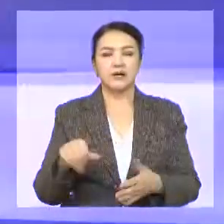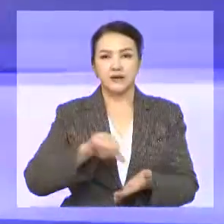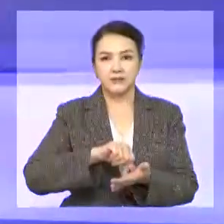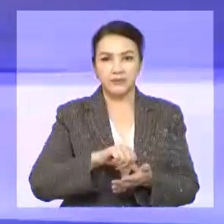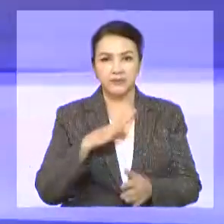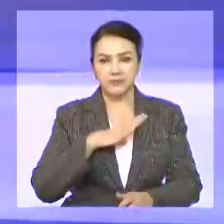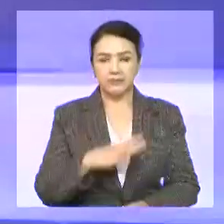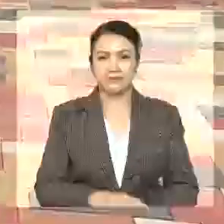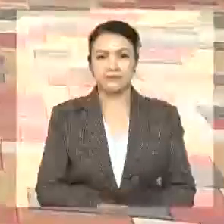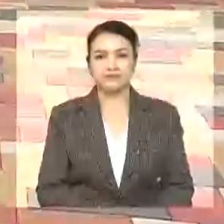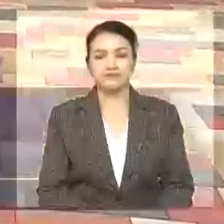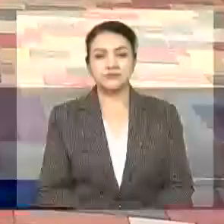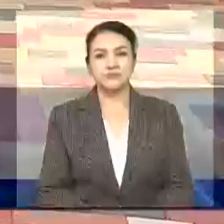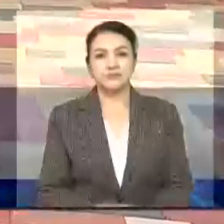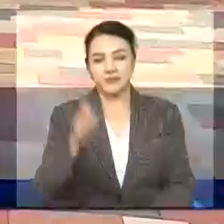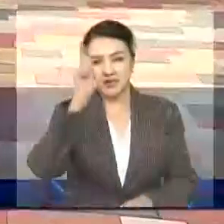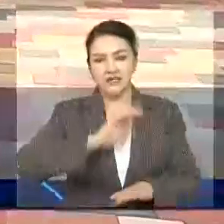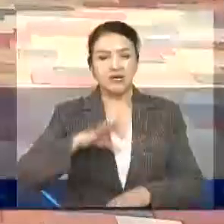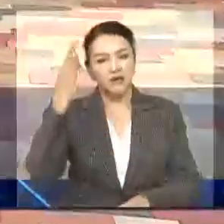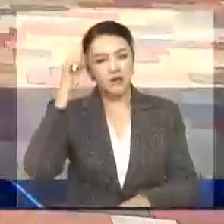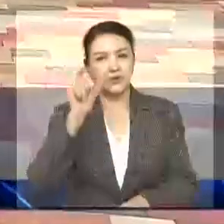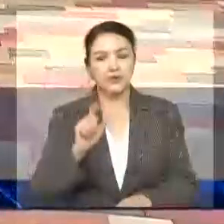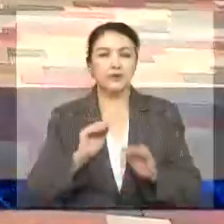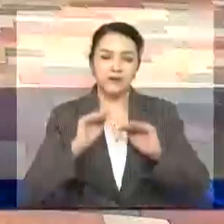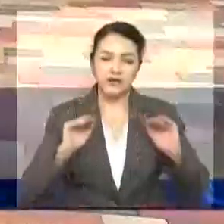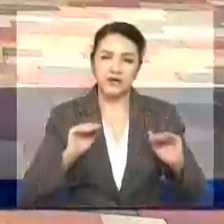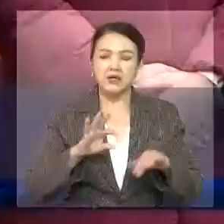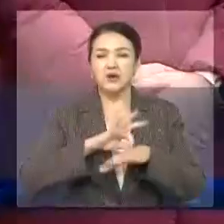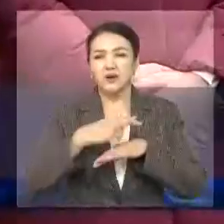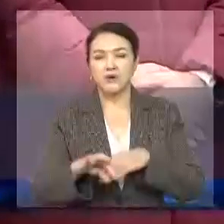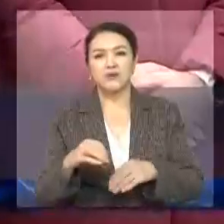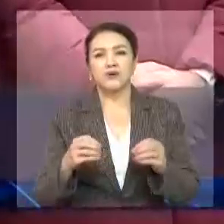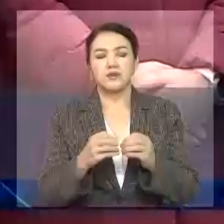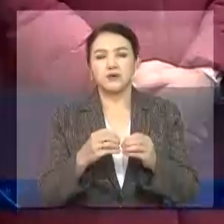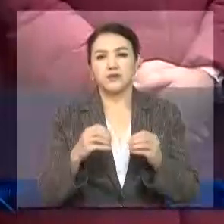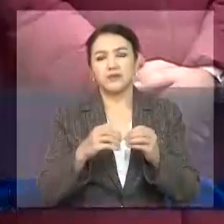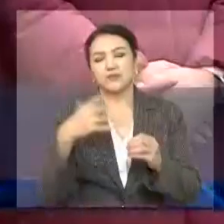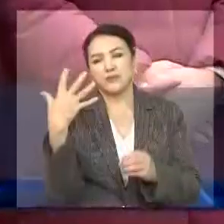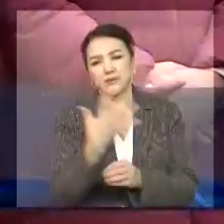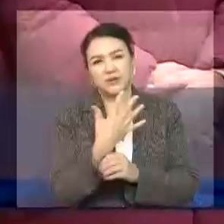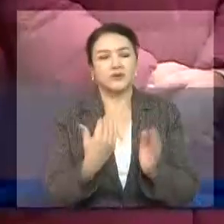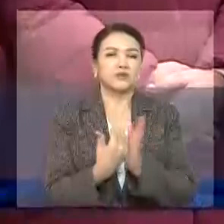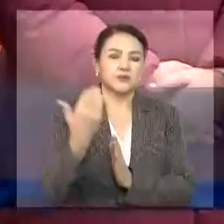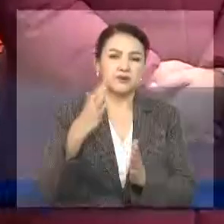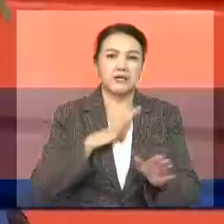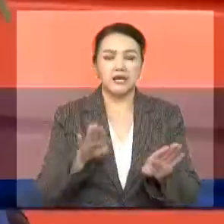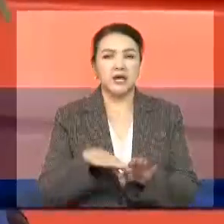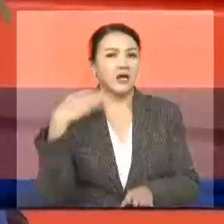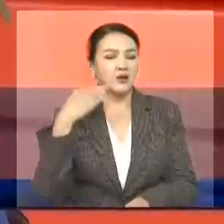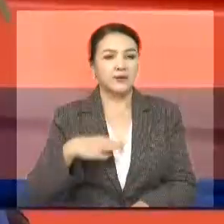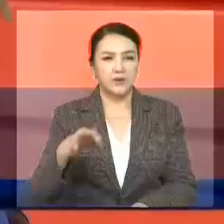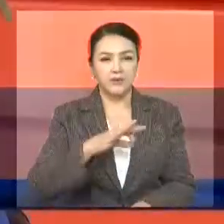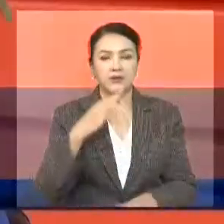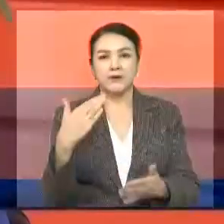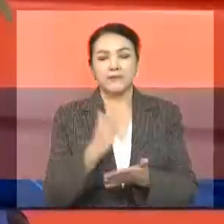қатысты. Елімізде аутизммен ауыратын балалардың саны соңғы 10 жылда 5 есеге көбейген. Тек Ақтөбе облысында мыңға тарта балғын